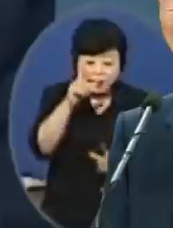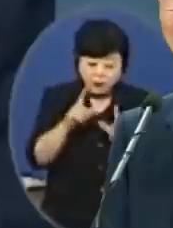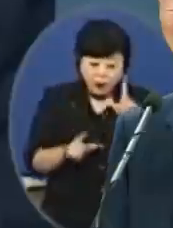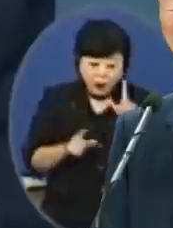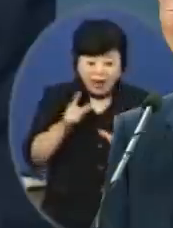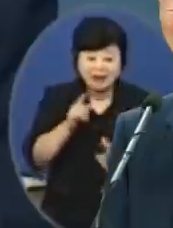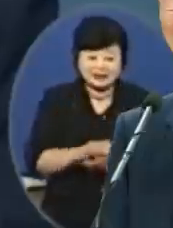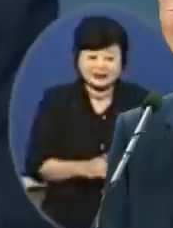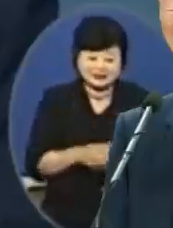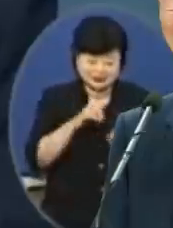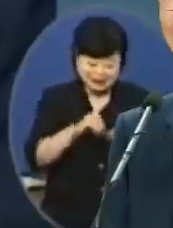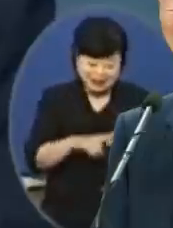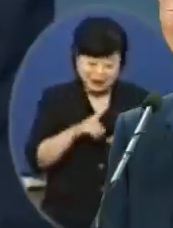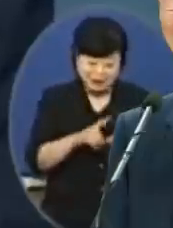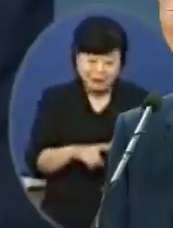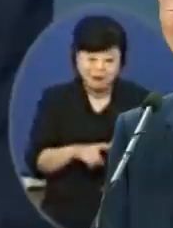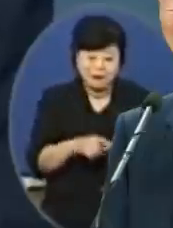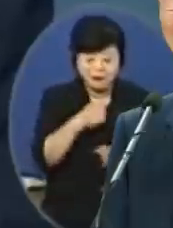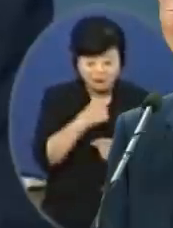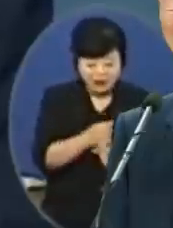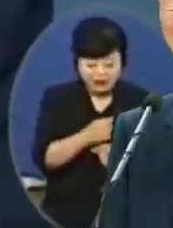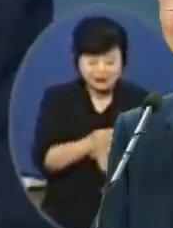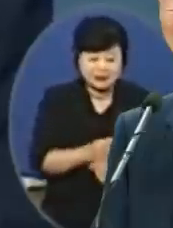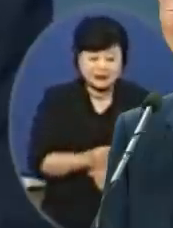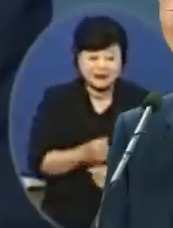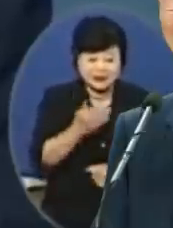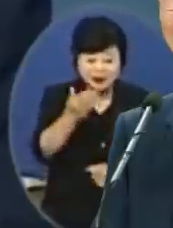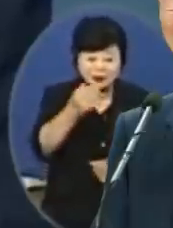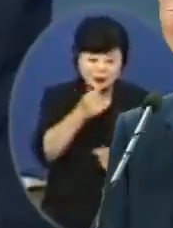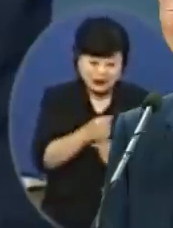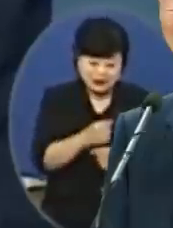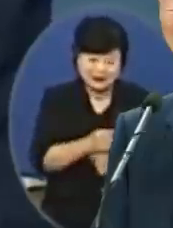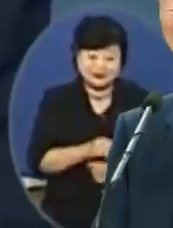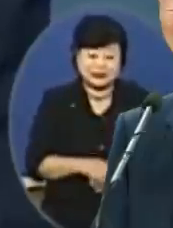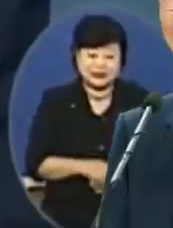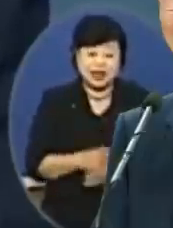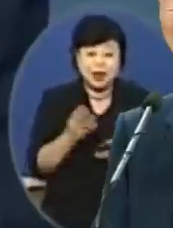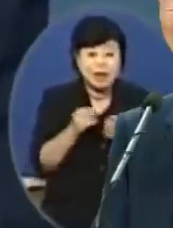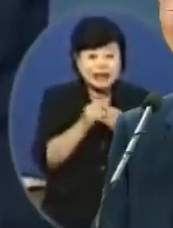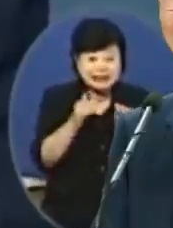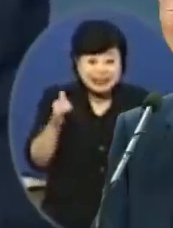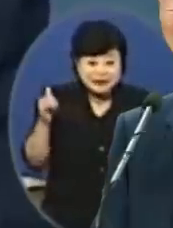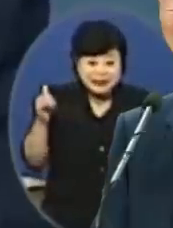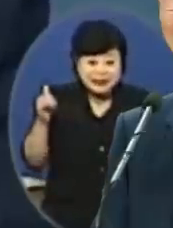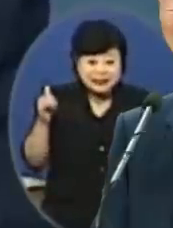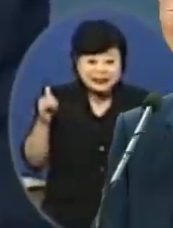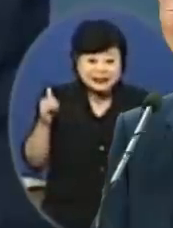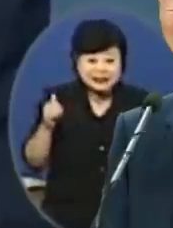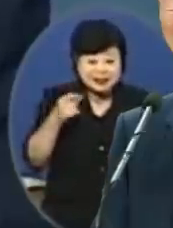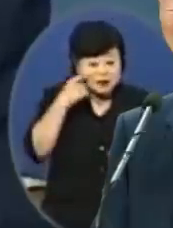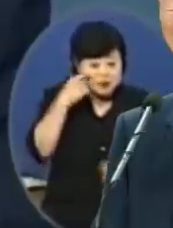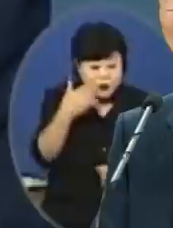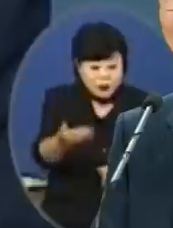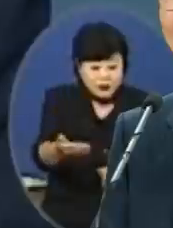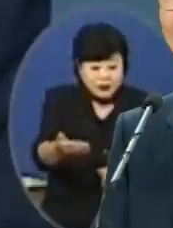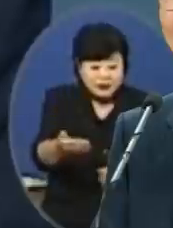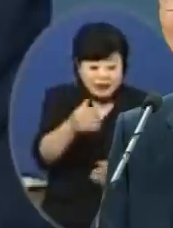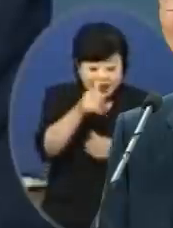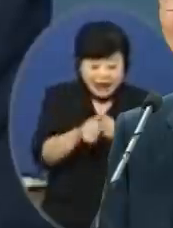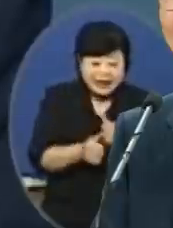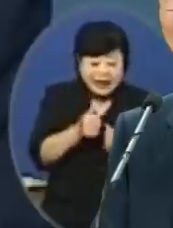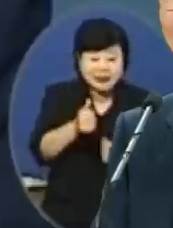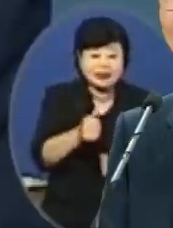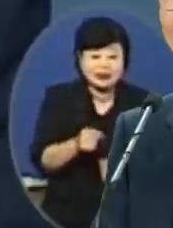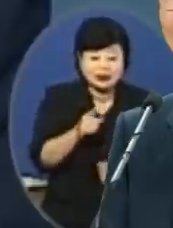형상과 모양대로 하나님이 여러분을 만드셨습니다. 많은 사람들이 그런 질문을 합니다.